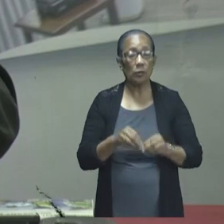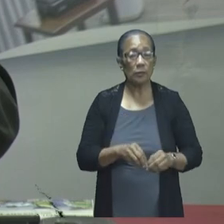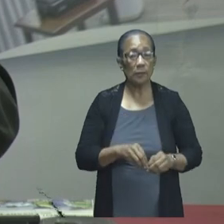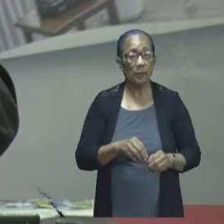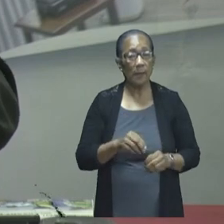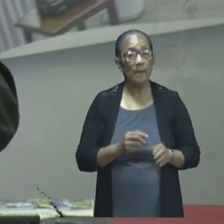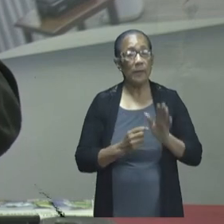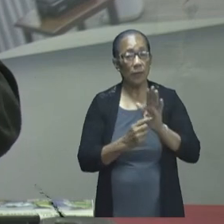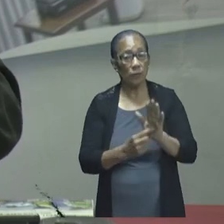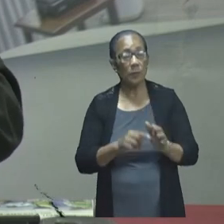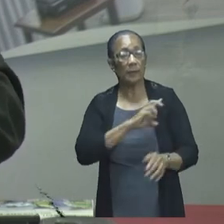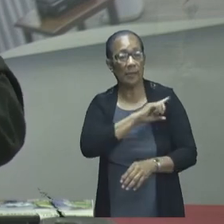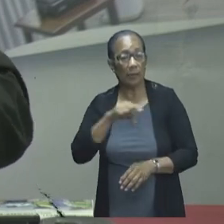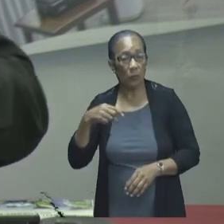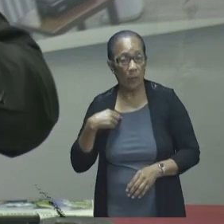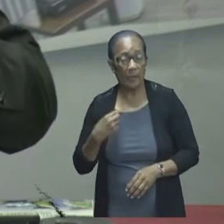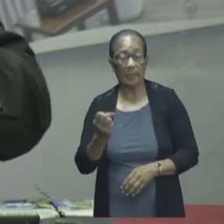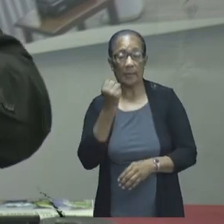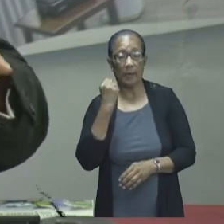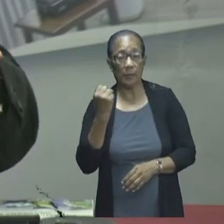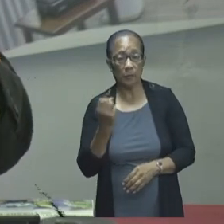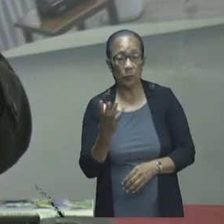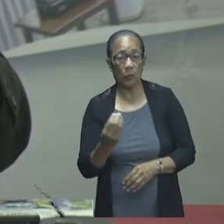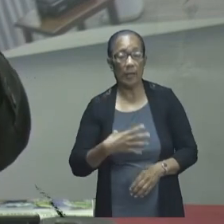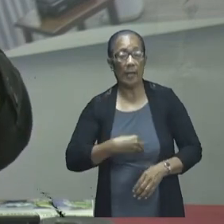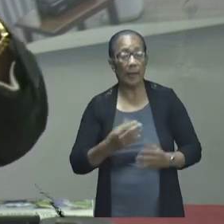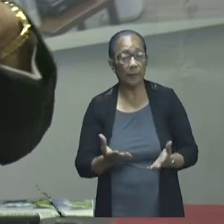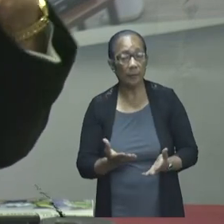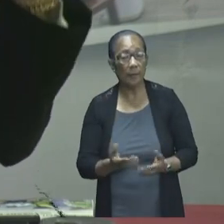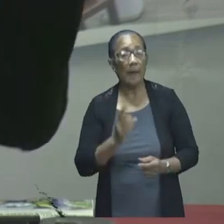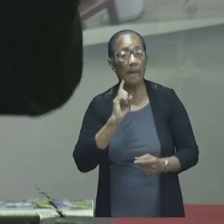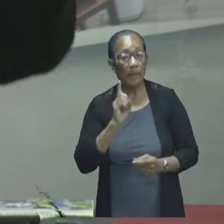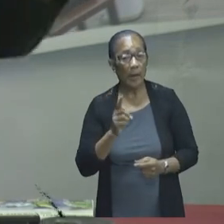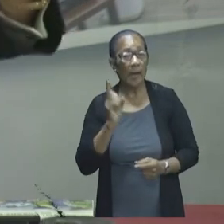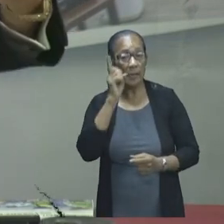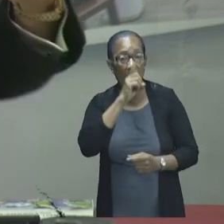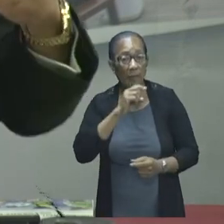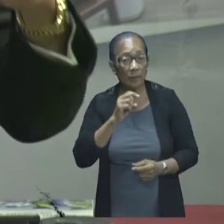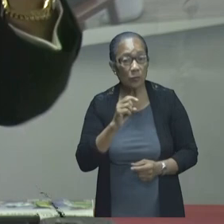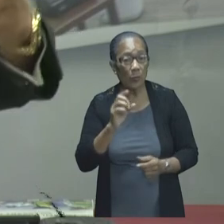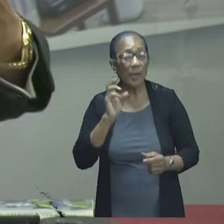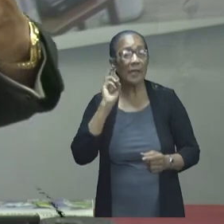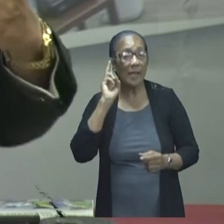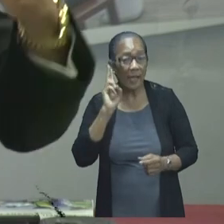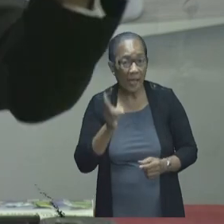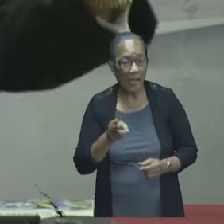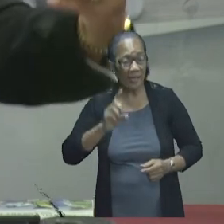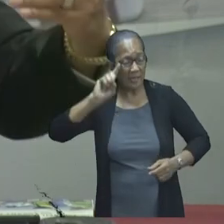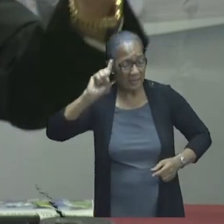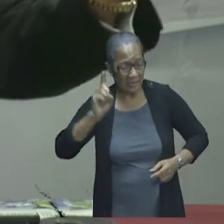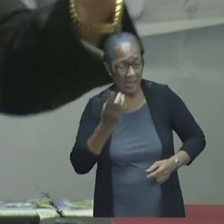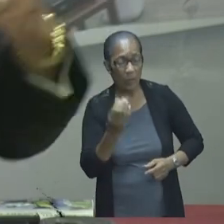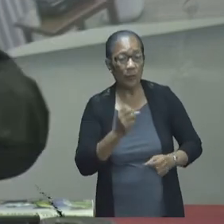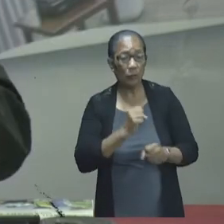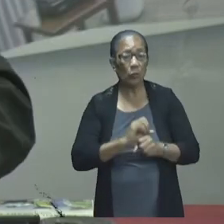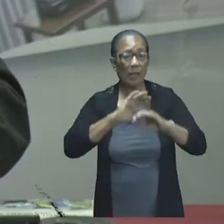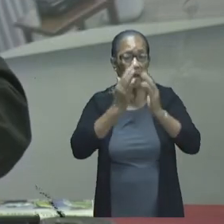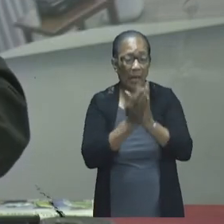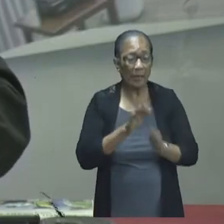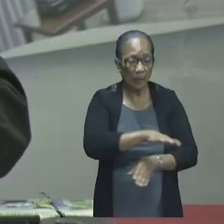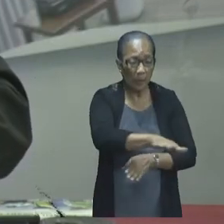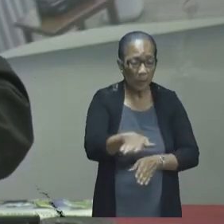namelijk dat u weet die capaciteit willen hebben maar als we inderdaad snel willen door alle gebieden willen bereiken